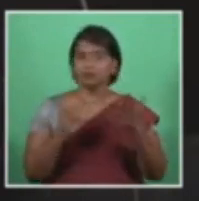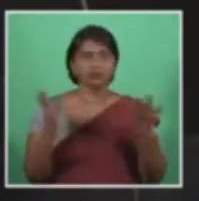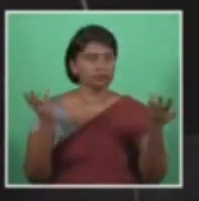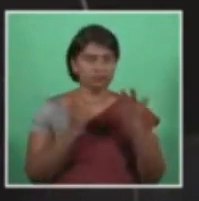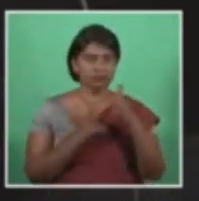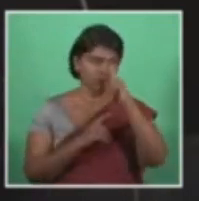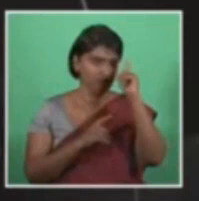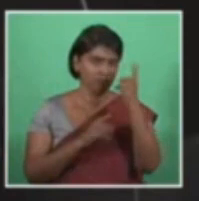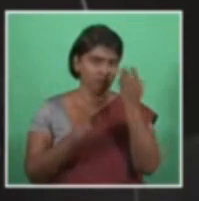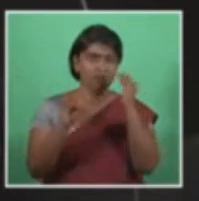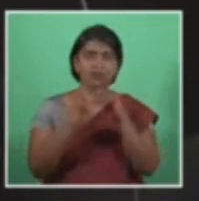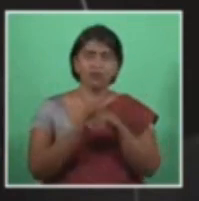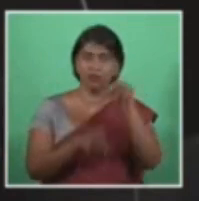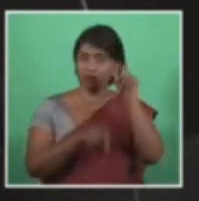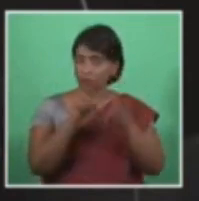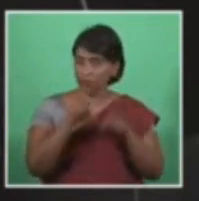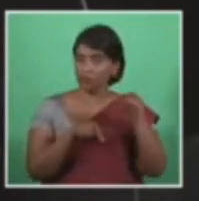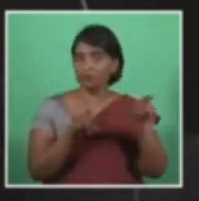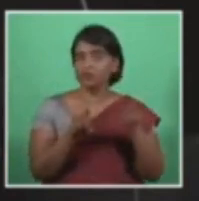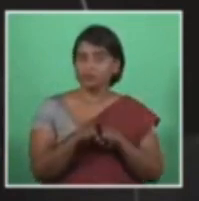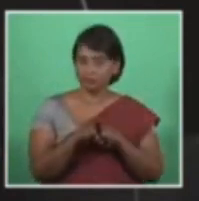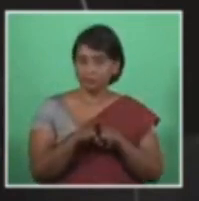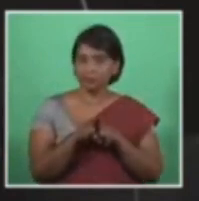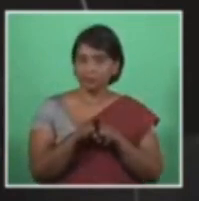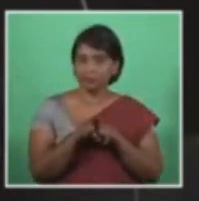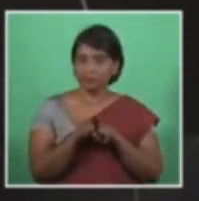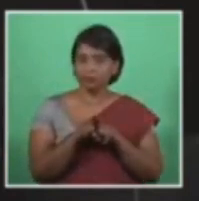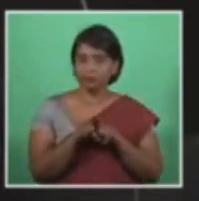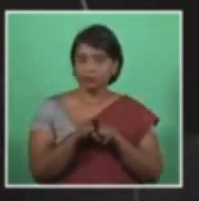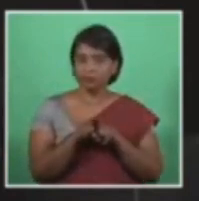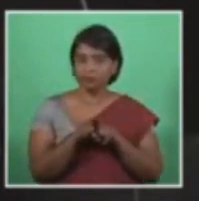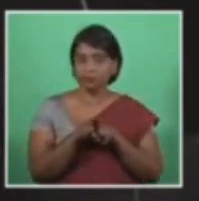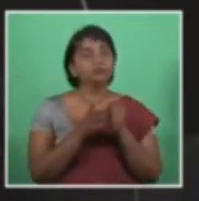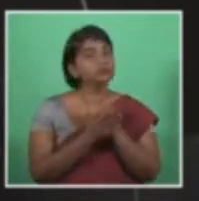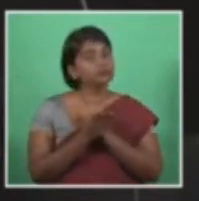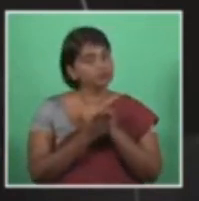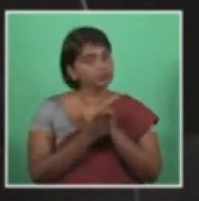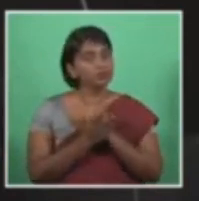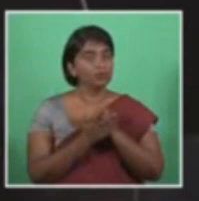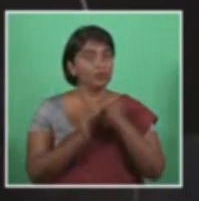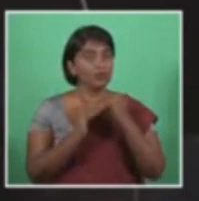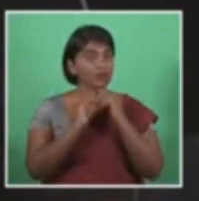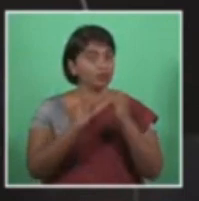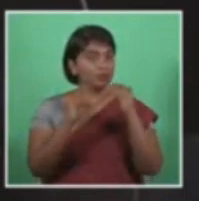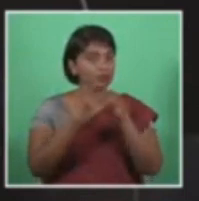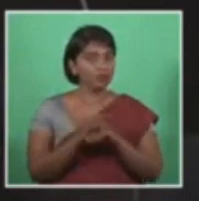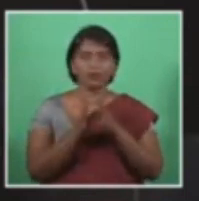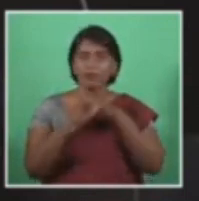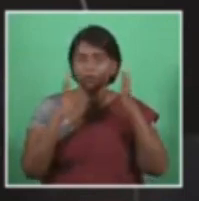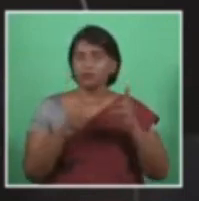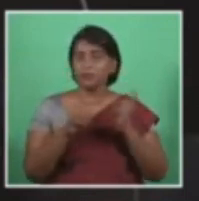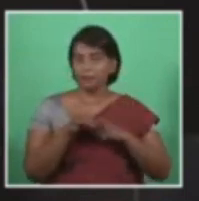ඒ පිළිබඳ බරපතල ප්‍රශ්න තියෙනවා. අපි කන්දකාඩු ගත්තත්, වවුනියා ගත්තත් ඒ සියලුම ඒ මධ්‍යස්ථාන